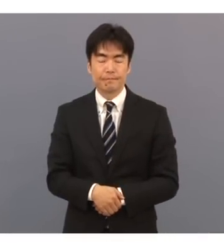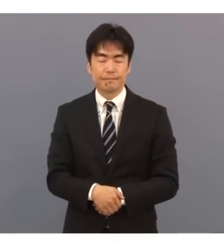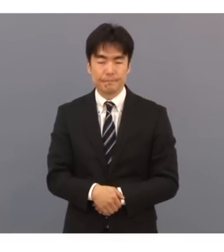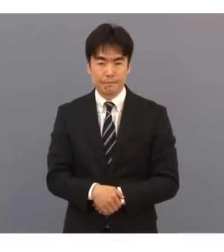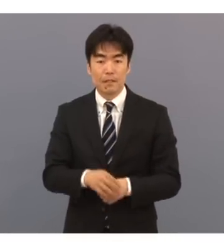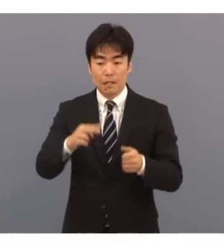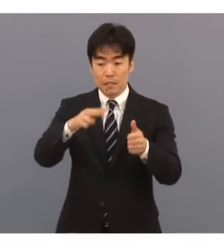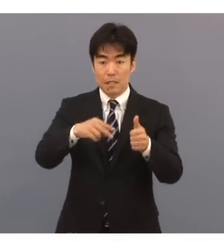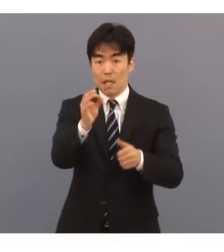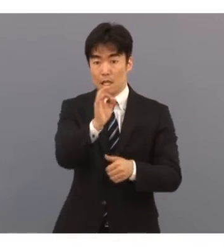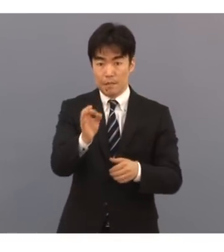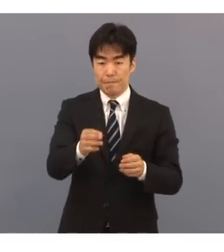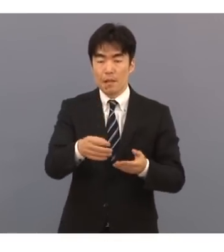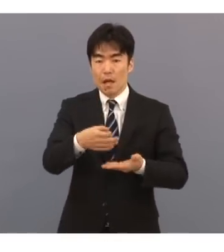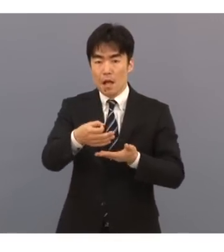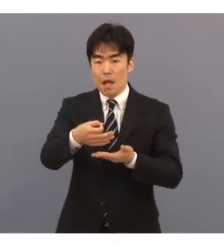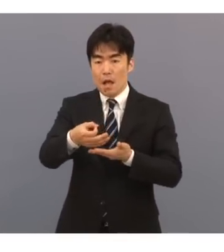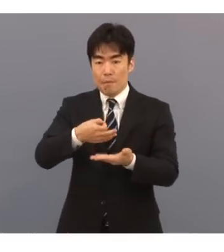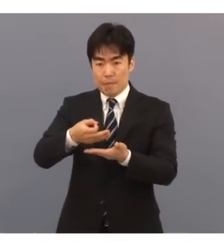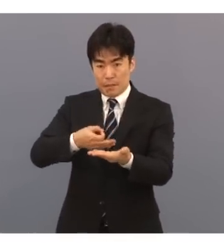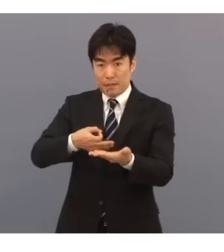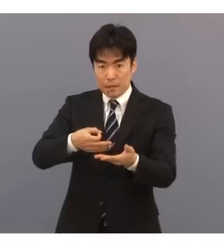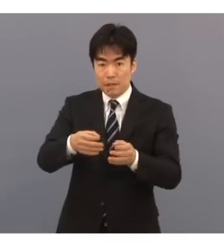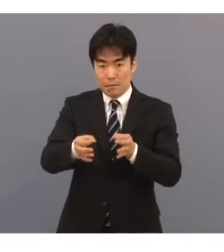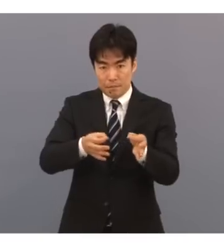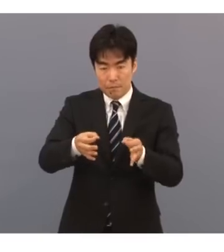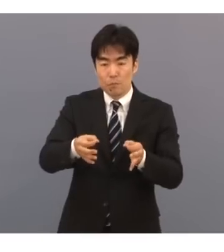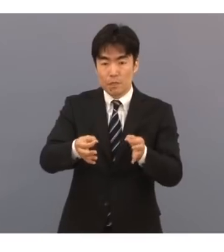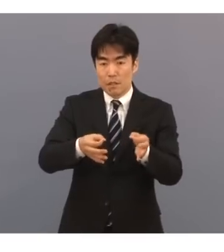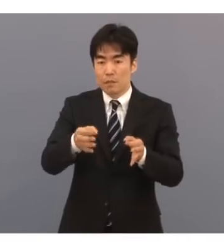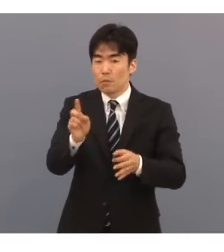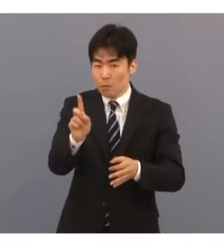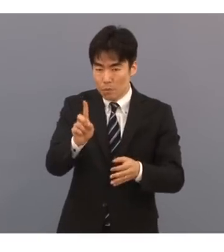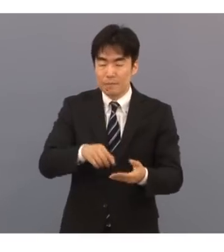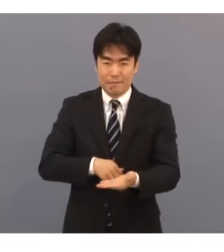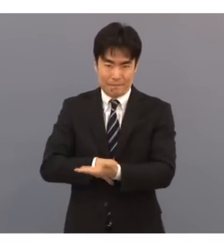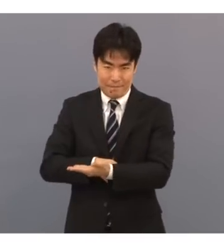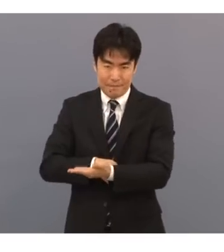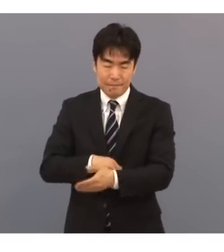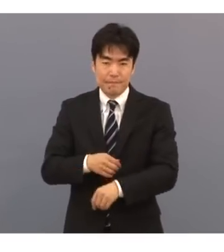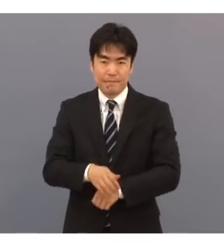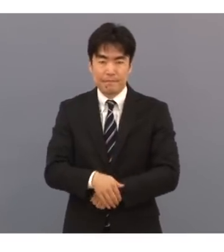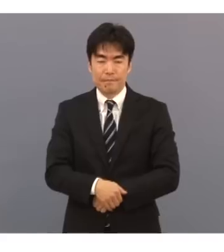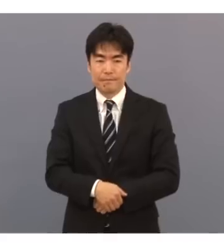認定品を販売している直売所などは次の通りです。